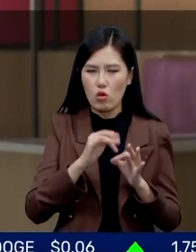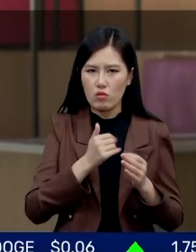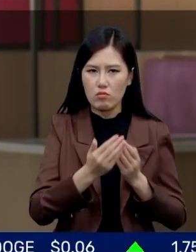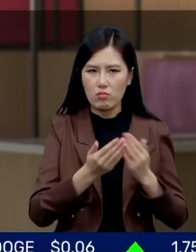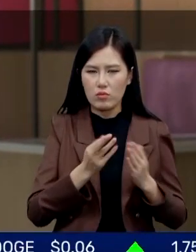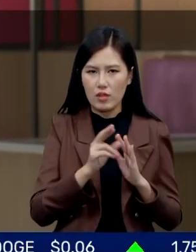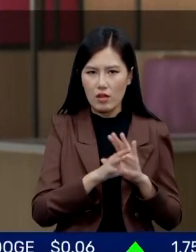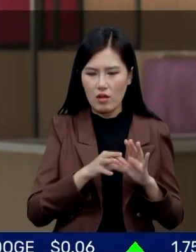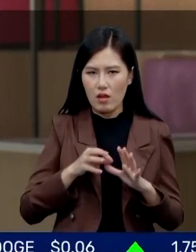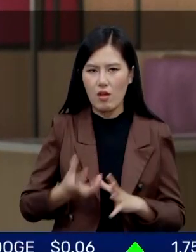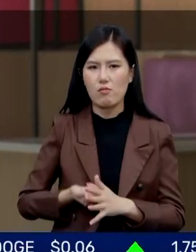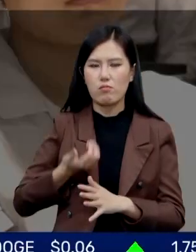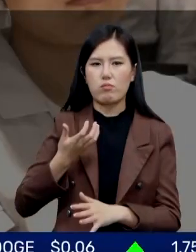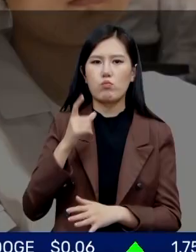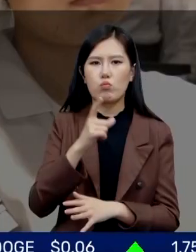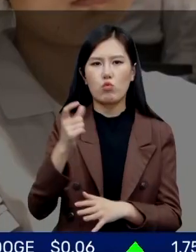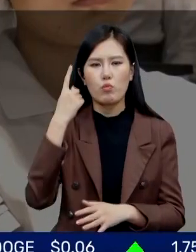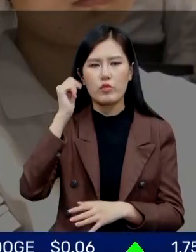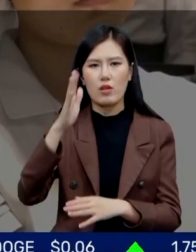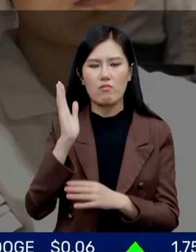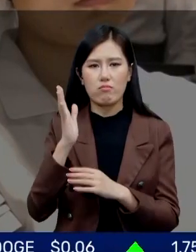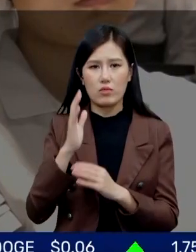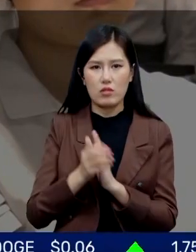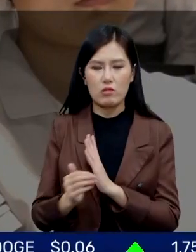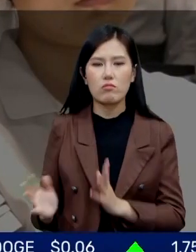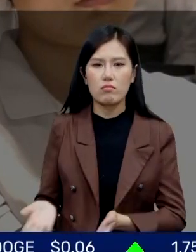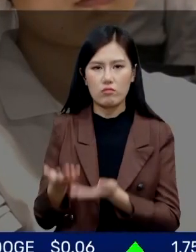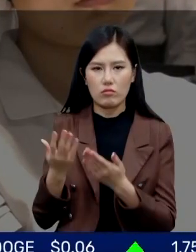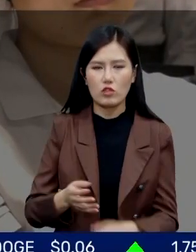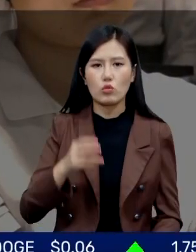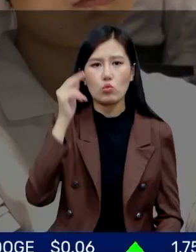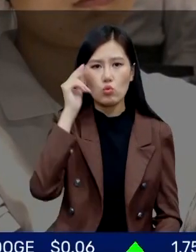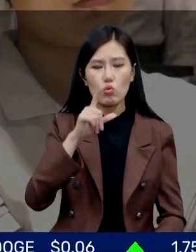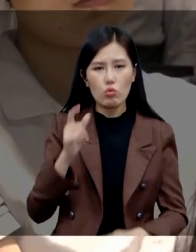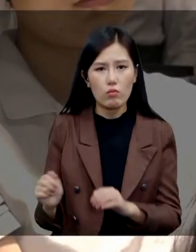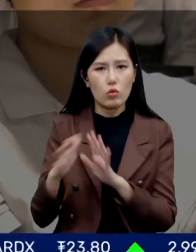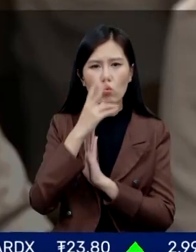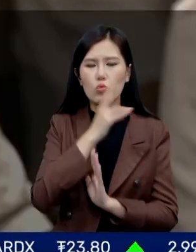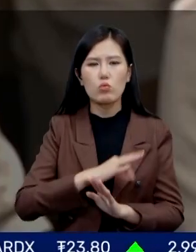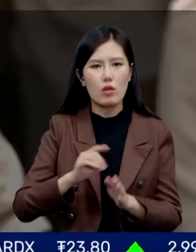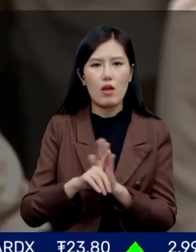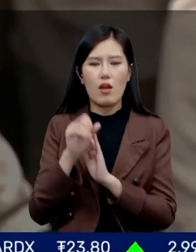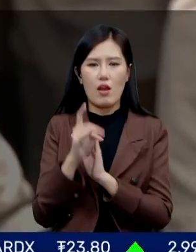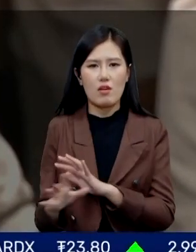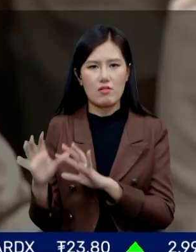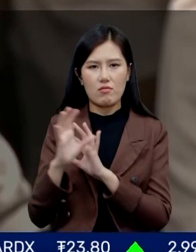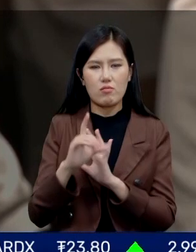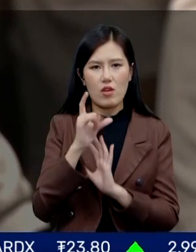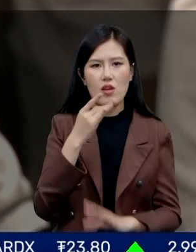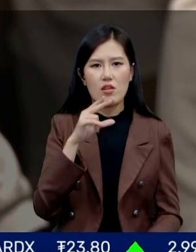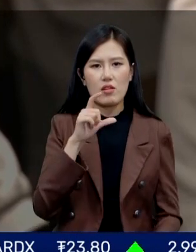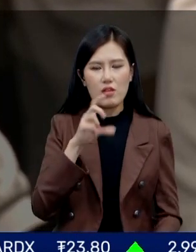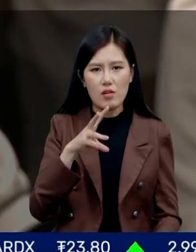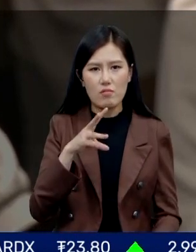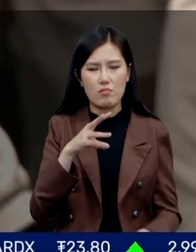хийгээд бусдад илтгэх энэ чадваруудыг сурагчдад. Сурагчдын дунд анхлан цохион байгуулсан энэ эрдэм шинжилгээний хурлаар дамжуулан сурагчдад их